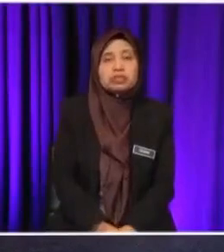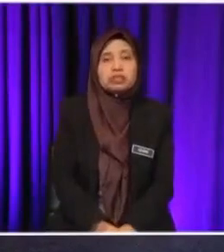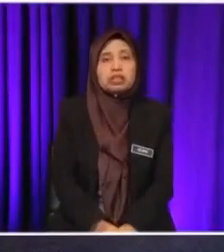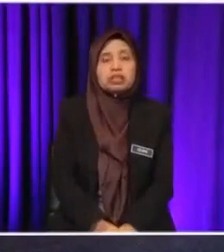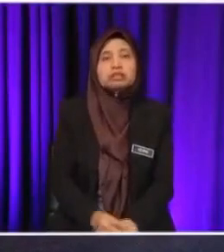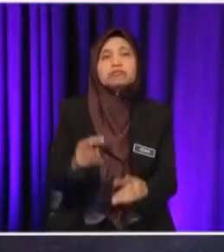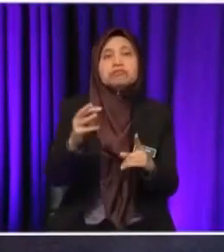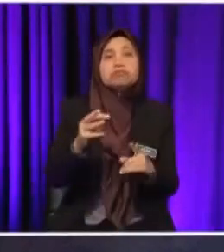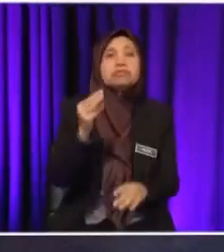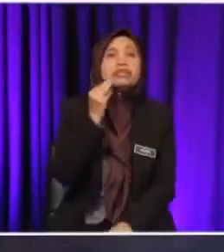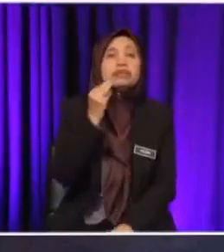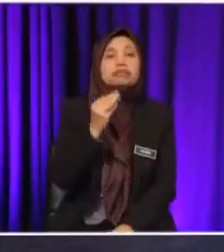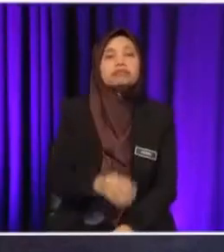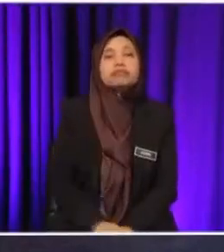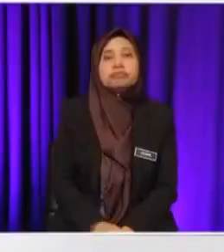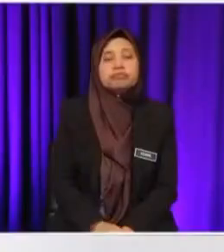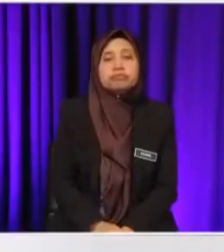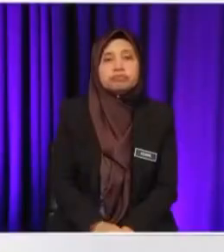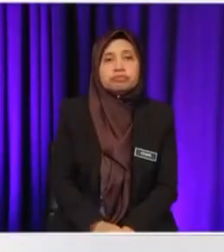Okey, Mardia. Silakan Mardia.